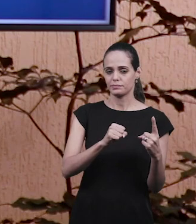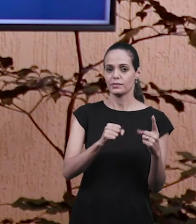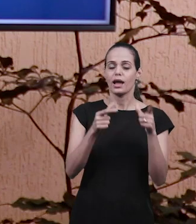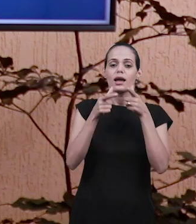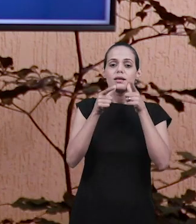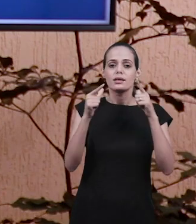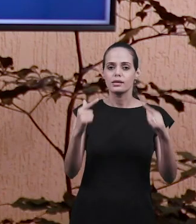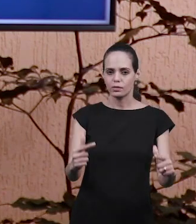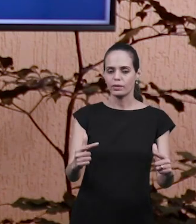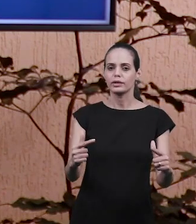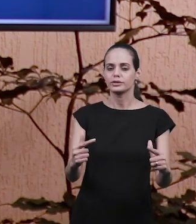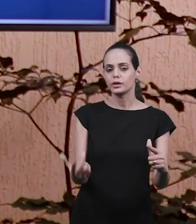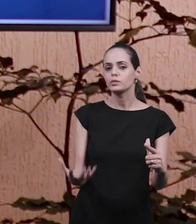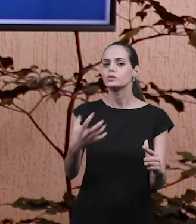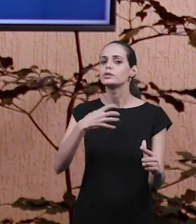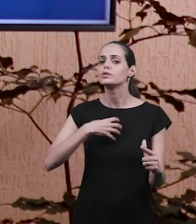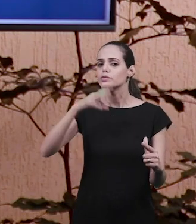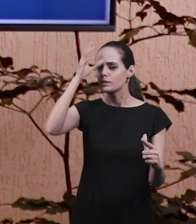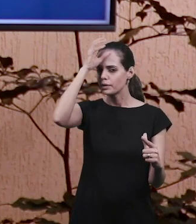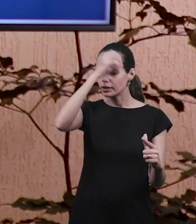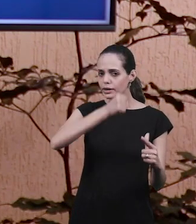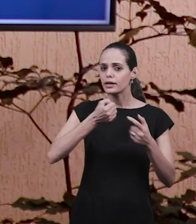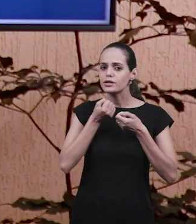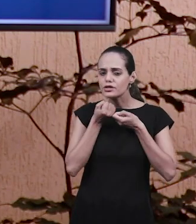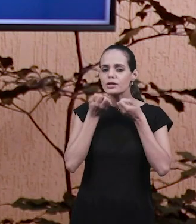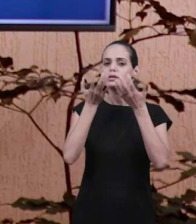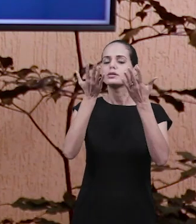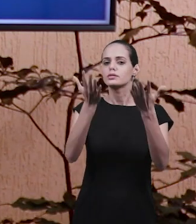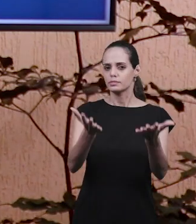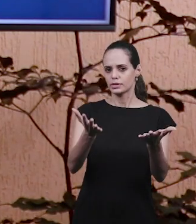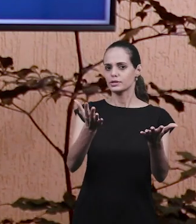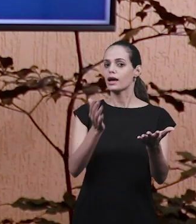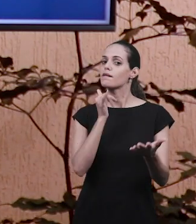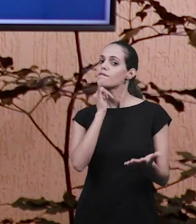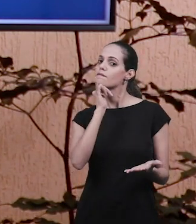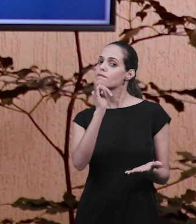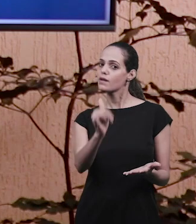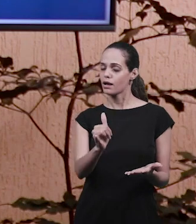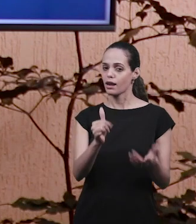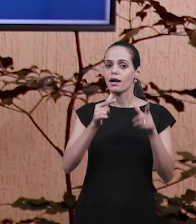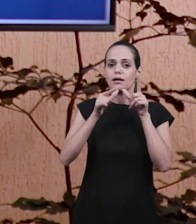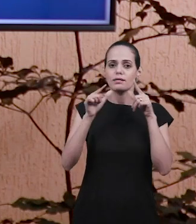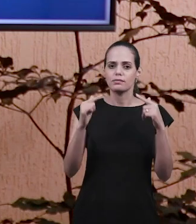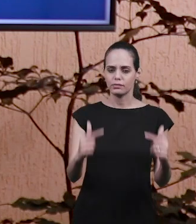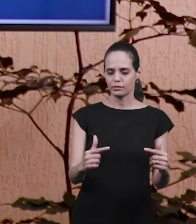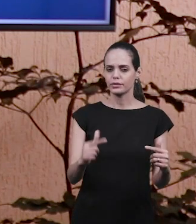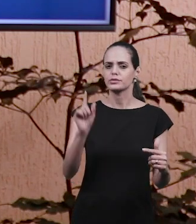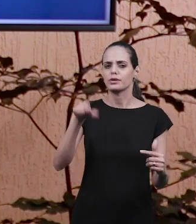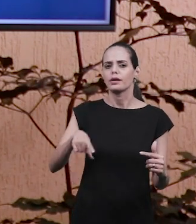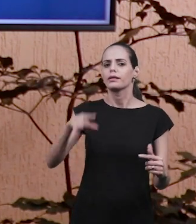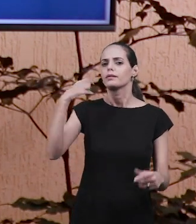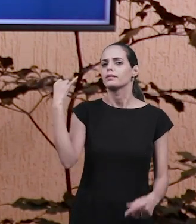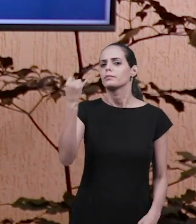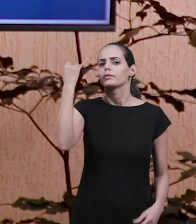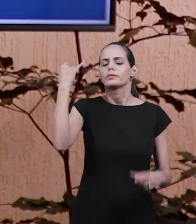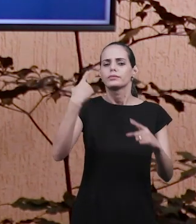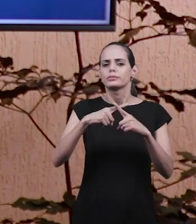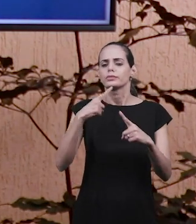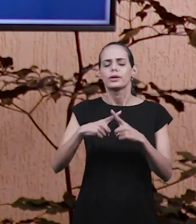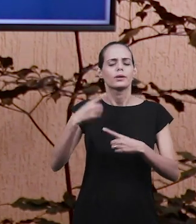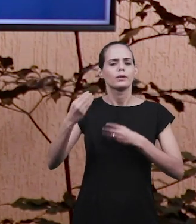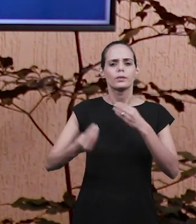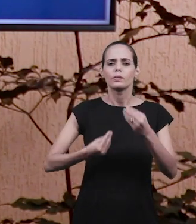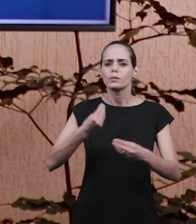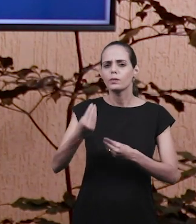comprendre le langage, d'entendre le langage, dans le sens d'exprimer le langage. Et ça, c'est important parce que comment je vais travailler avec